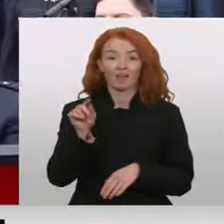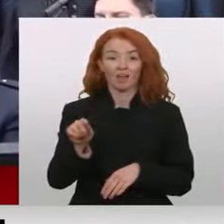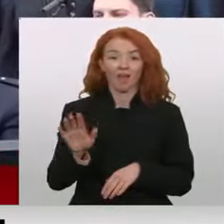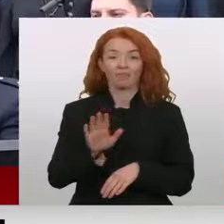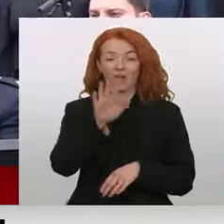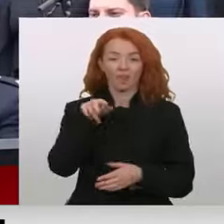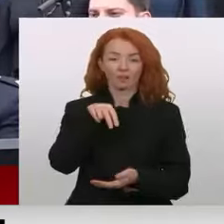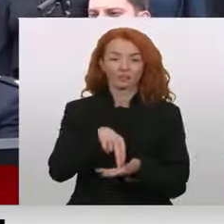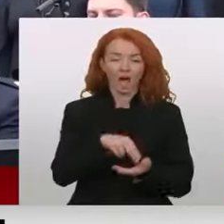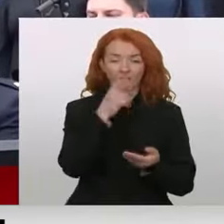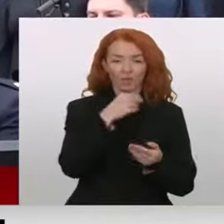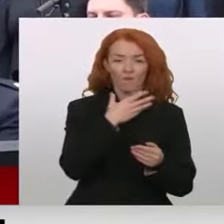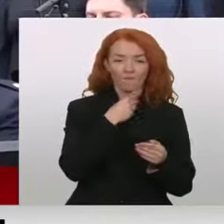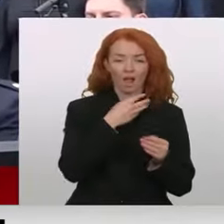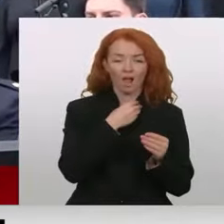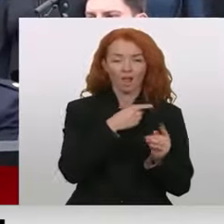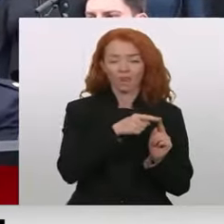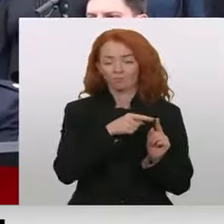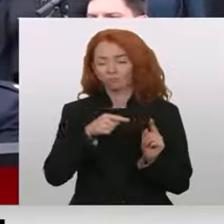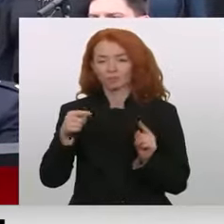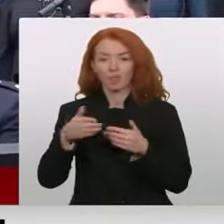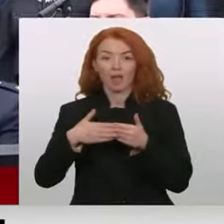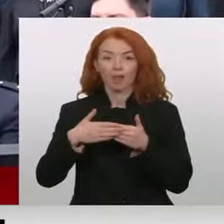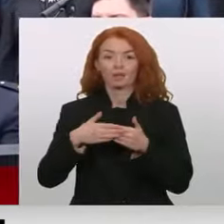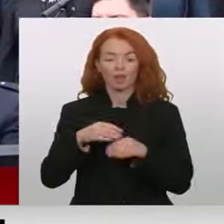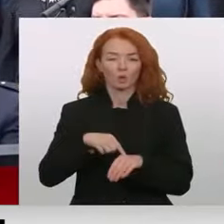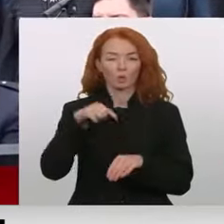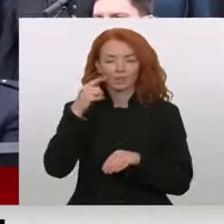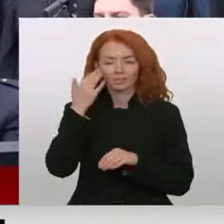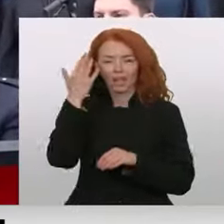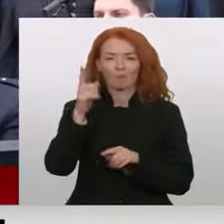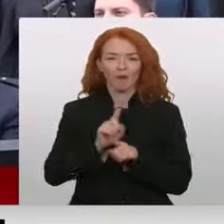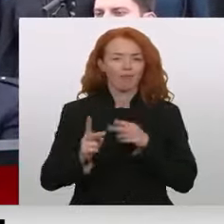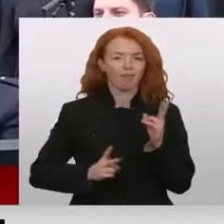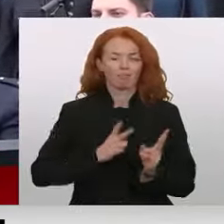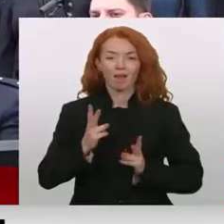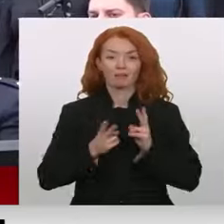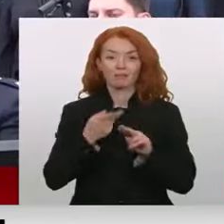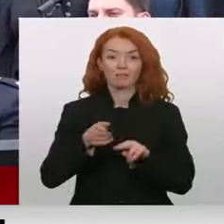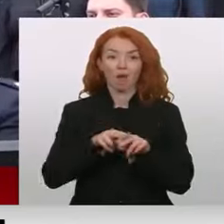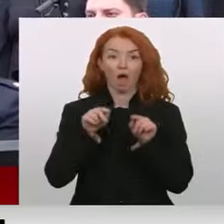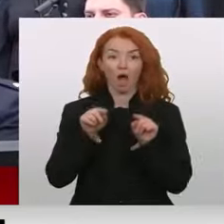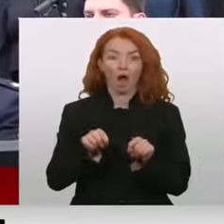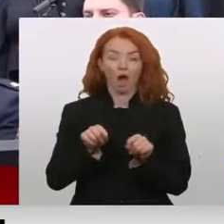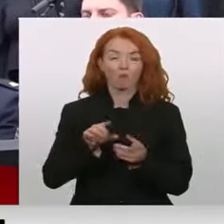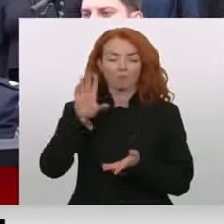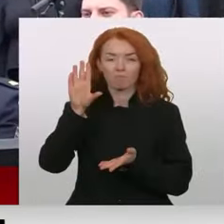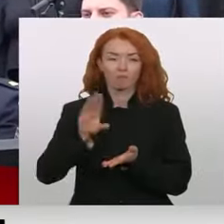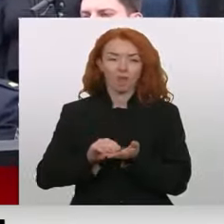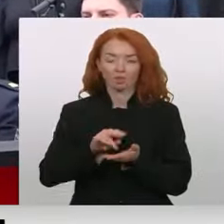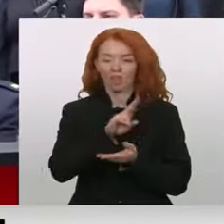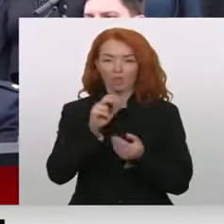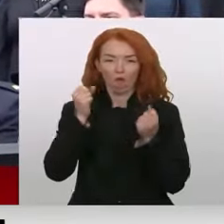dzīvo ķēdi no Viļņas līdz Talinai, izjuta īpašu cerību un enerģijas uzplūdumu. Tādu izaicinājumu nebija spējīgi